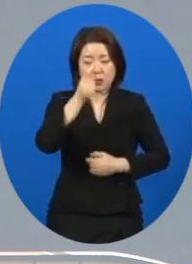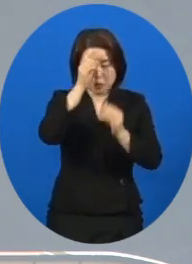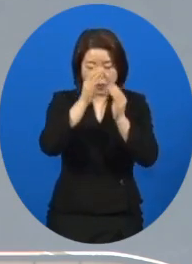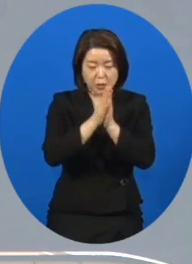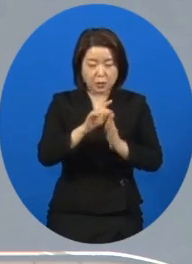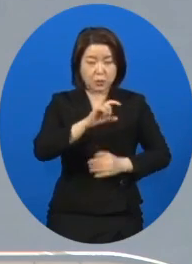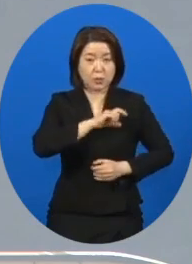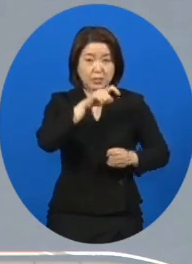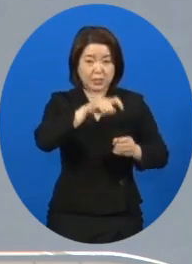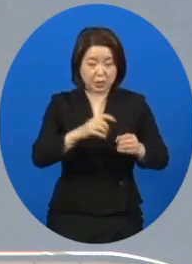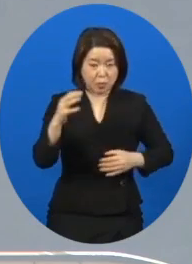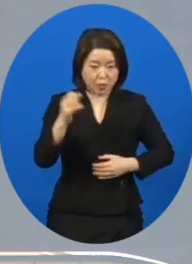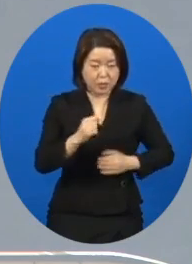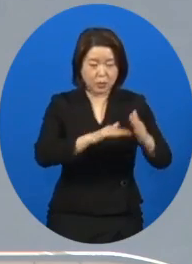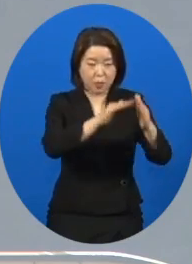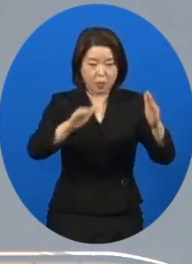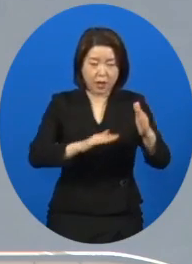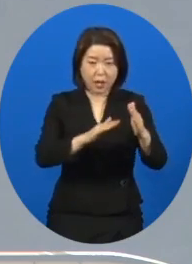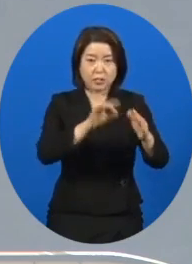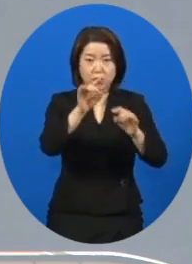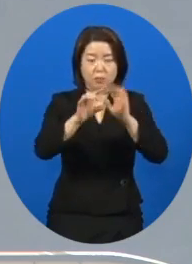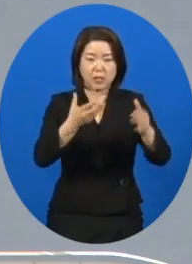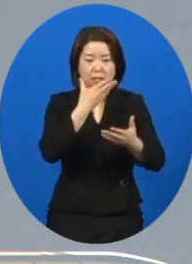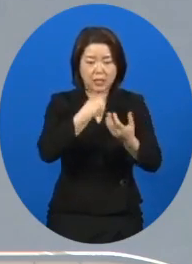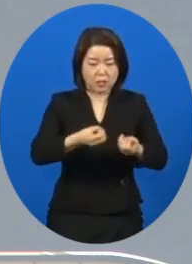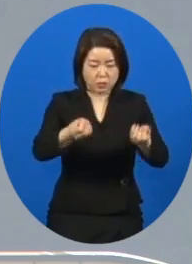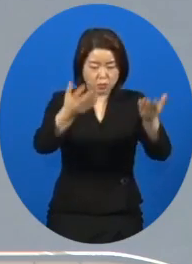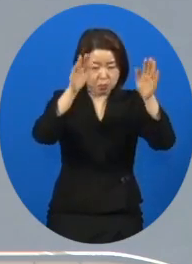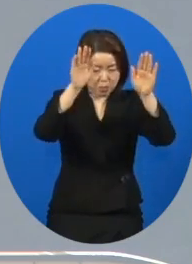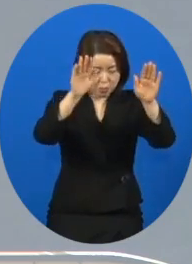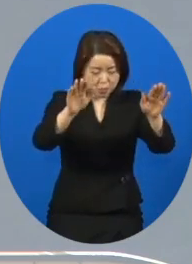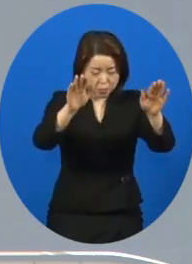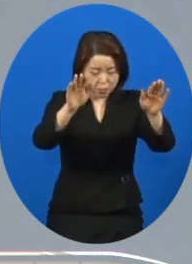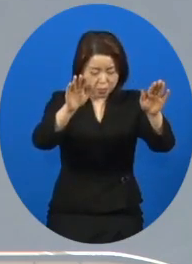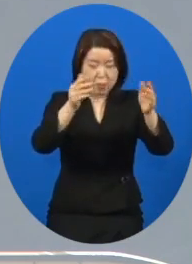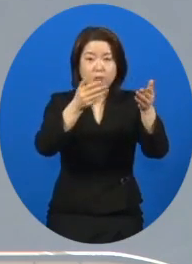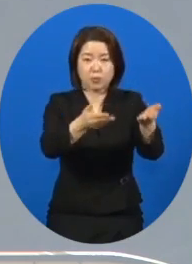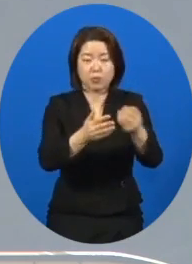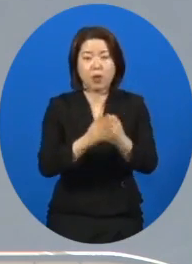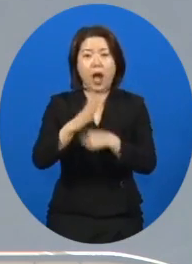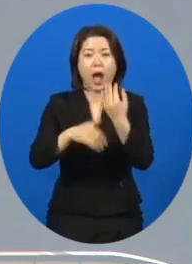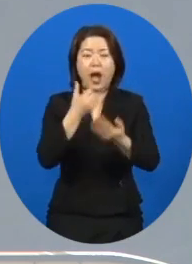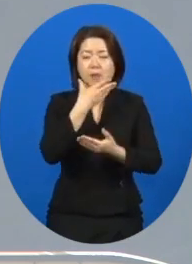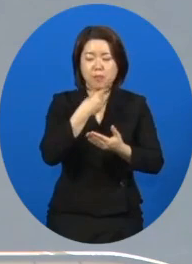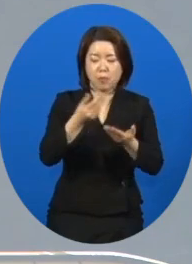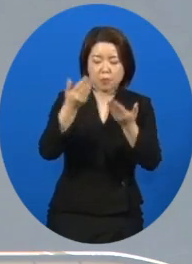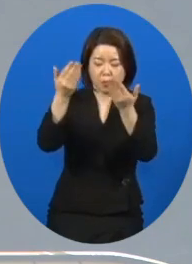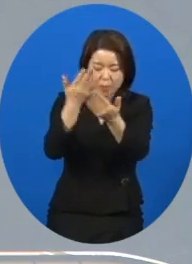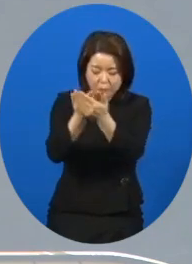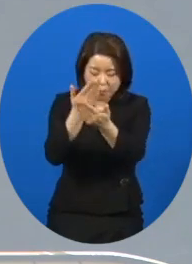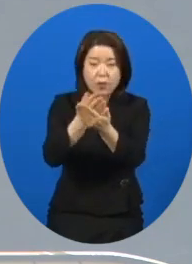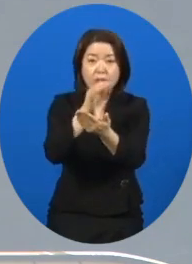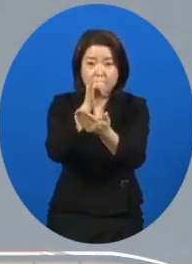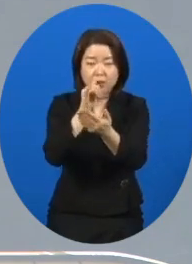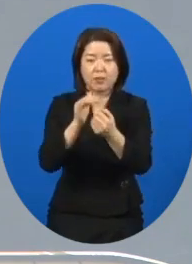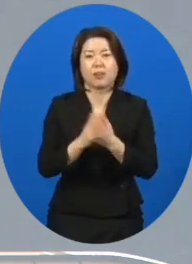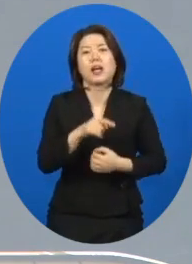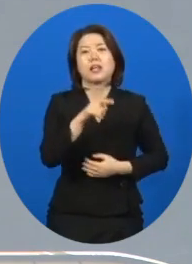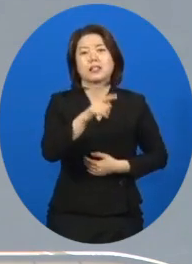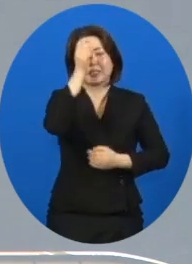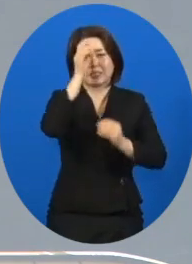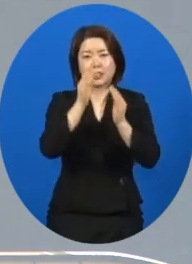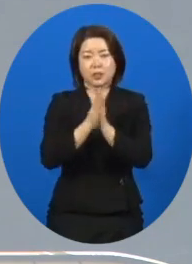가지고 가정가정마다 축복기도를 먼저 합니다. 하나님이 복을 먼저 빌게 하세요. 그리고 그